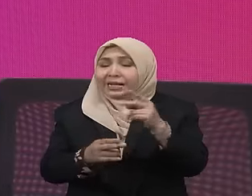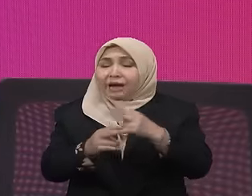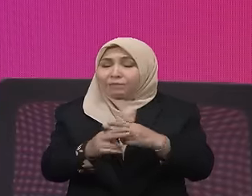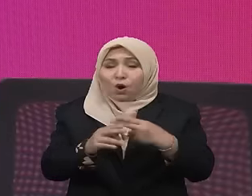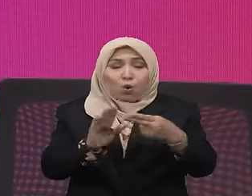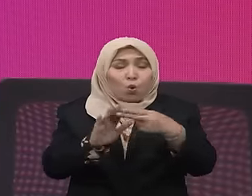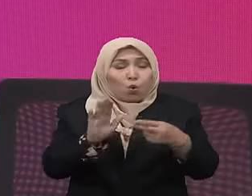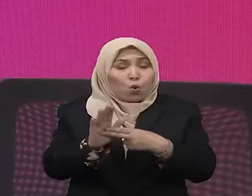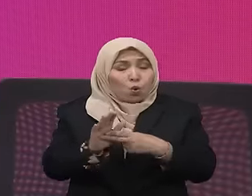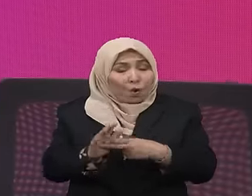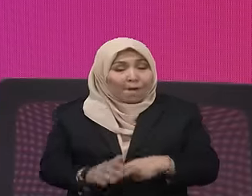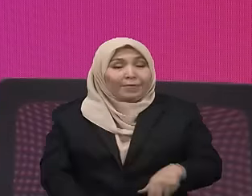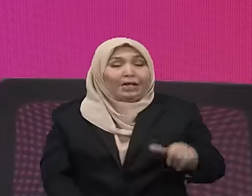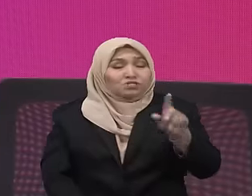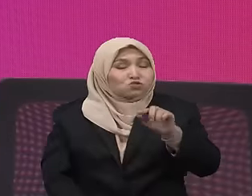mat bagi ad-dhalin?